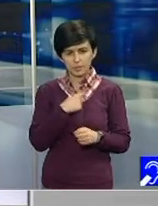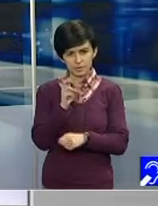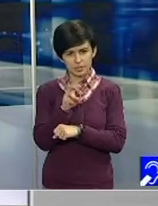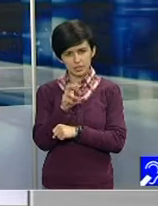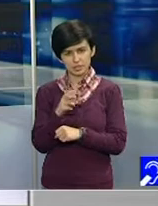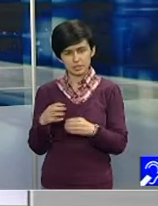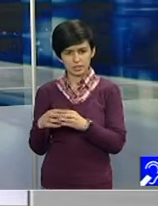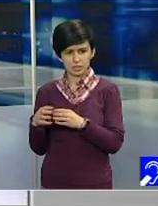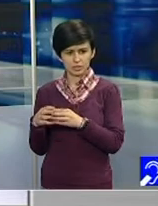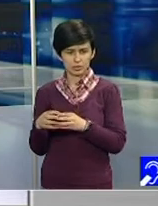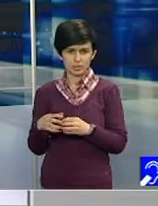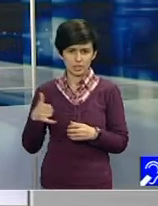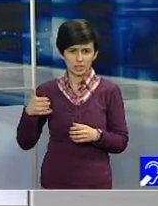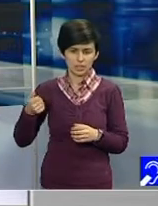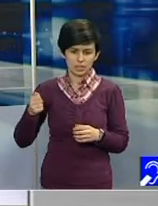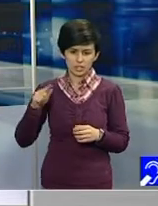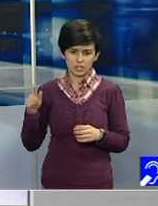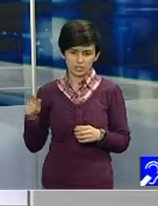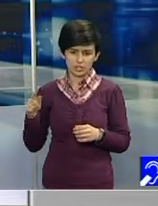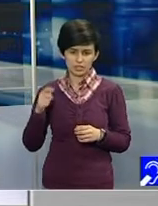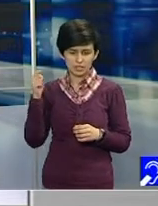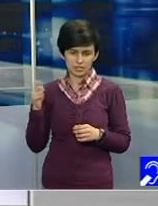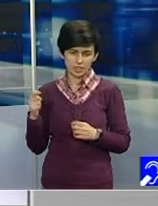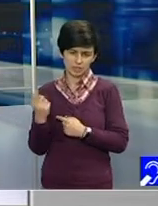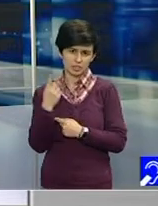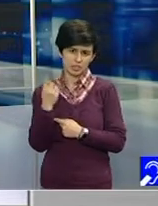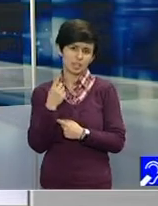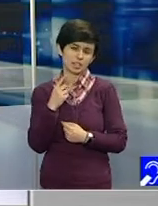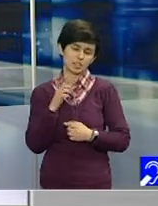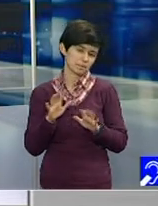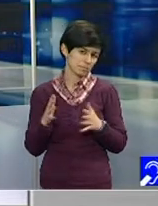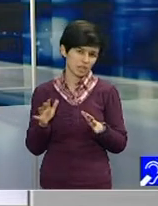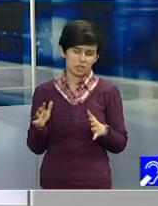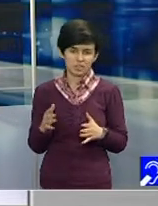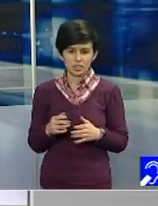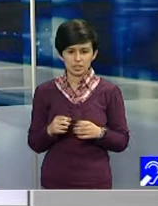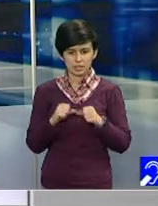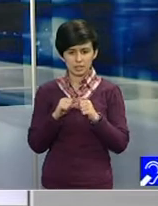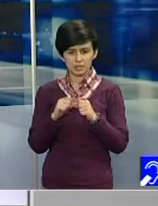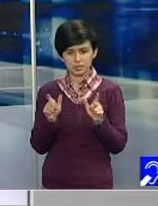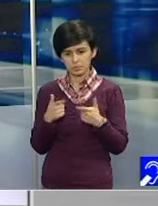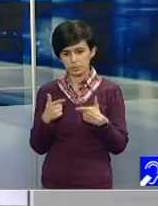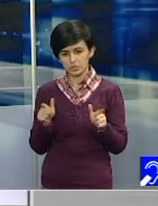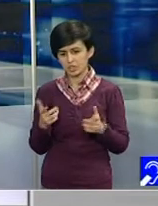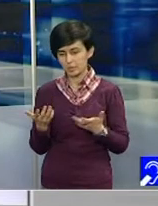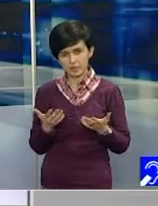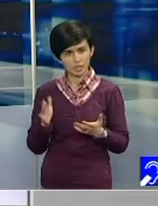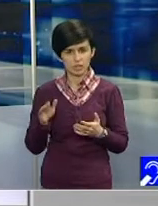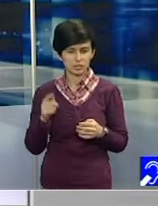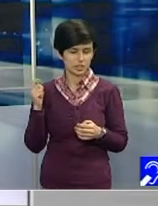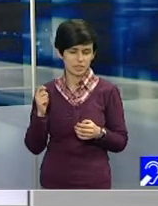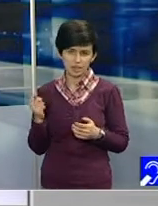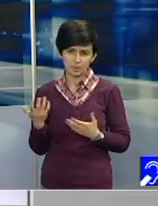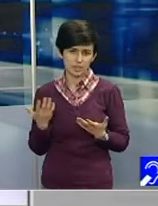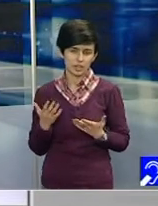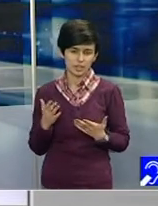din străinătate, indiferent de tipul de jazz pe care îl interpretează, indiferent indiferent de țara de unde vin, de